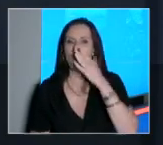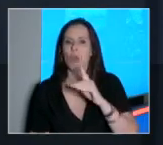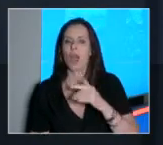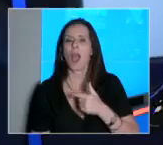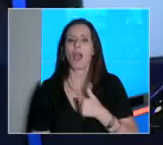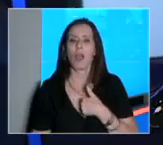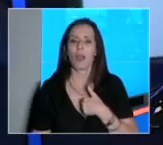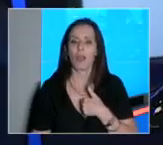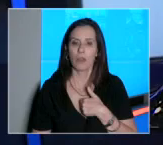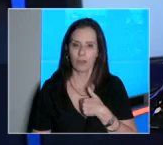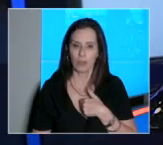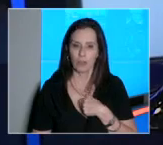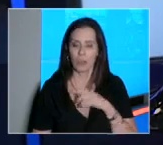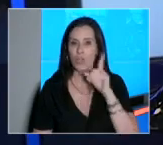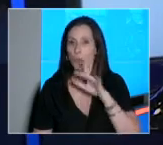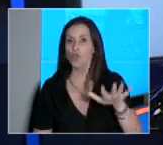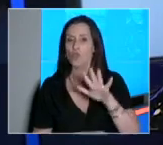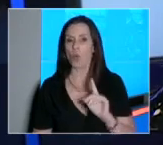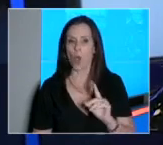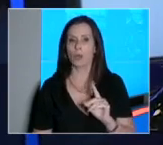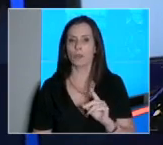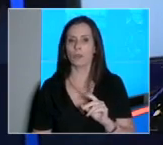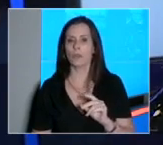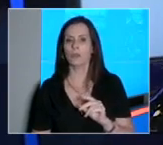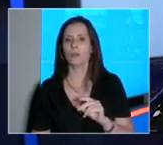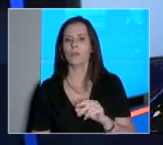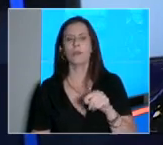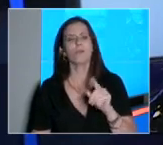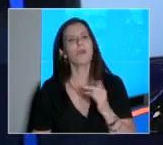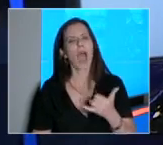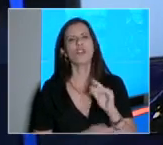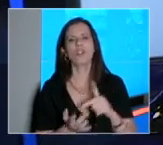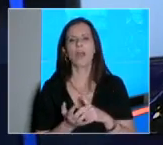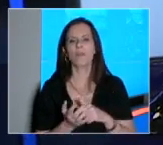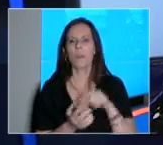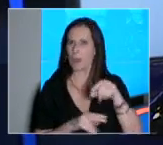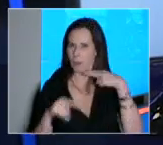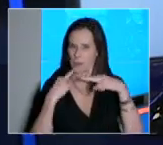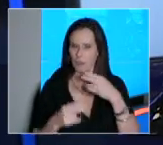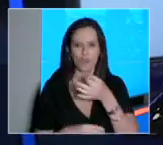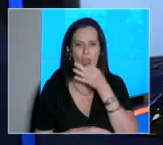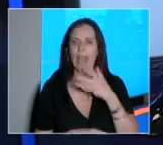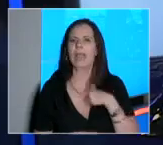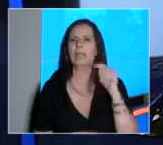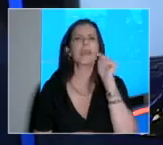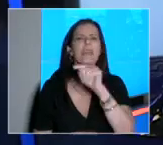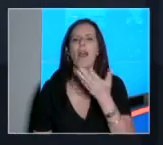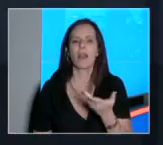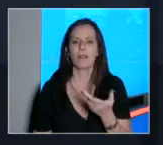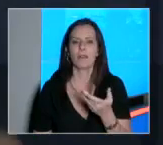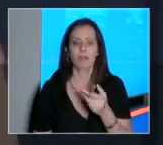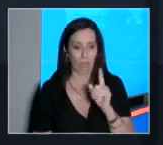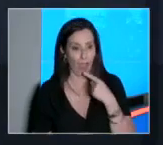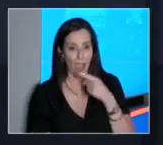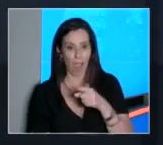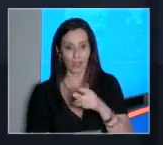בקרית יובל, קרית מזמיל, שמות של פעם. עכשיו בא מישהו למסעדה, שואל אותי, תגיד, איך אני מגיע ל... אנחנו צריכים